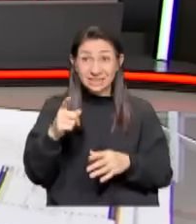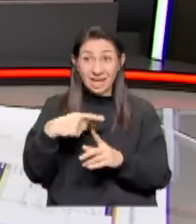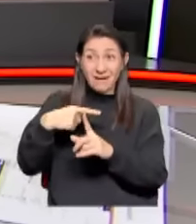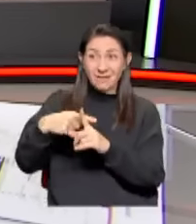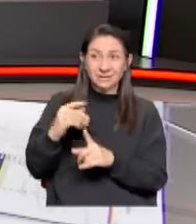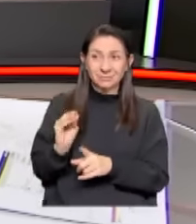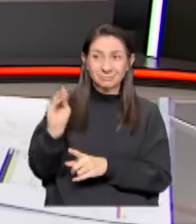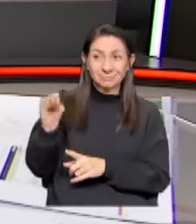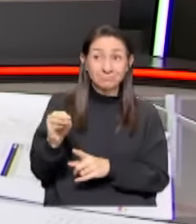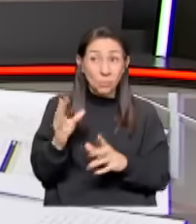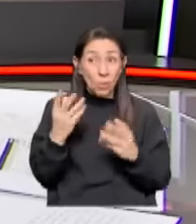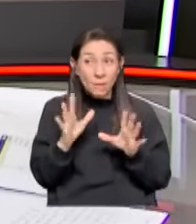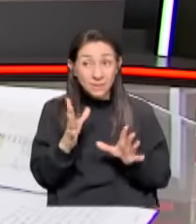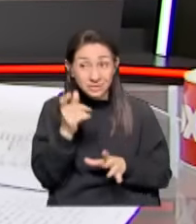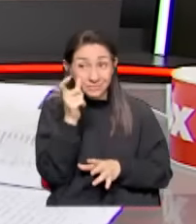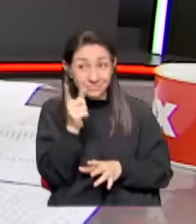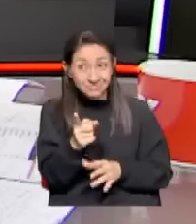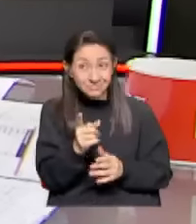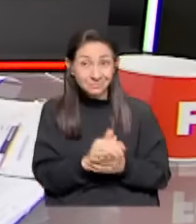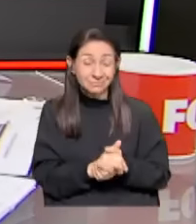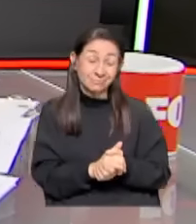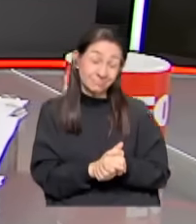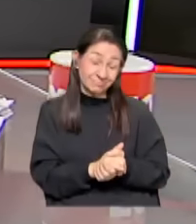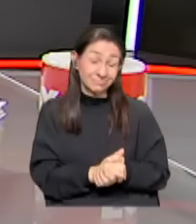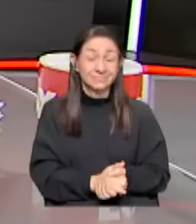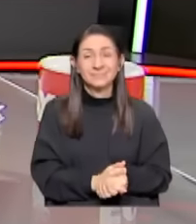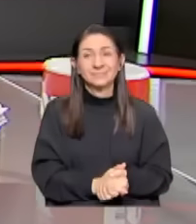artı puan olarak yazabilir yani. Ya.